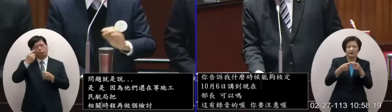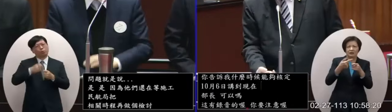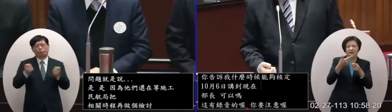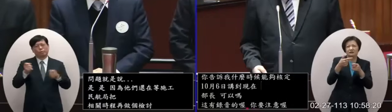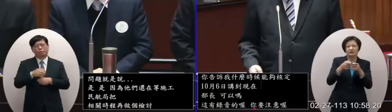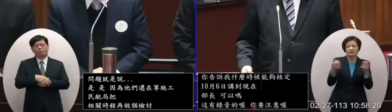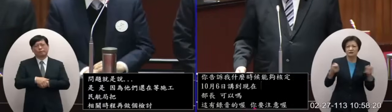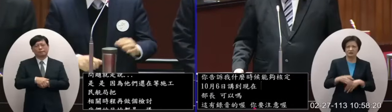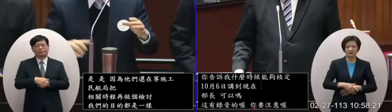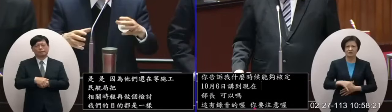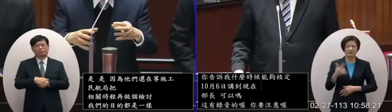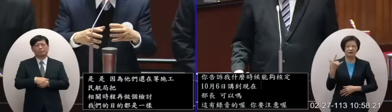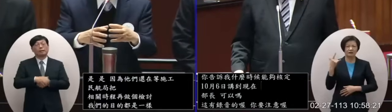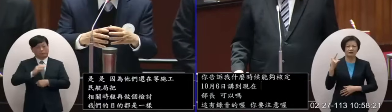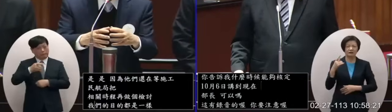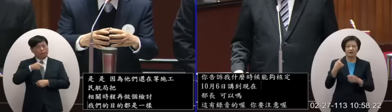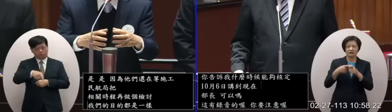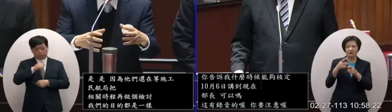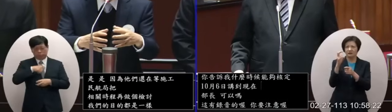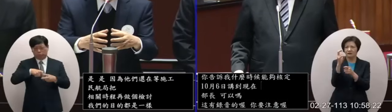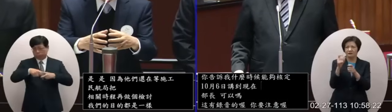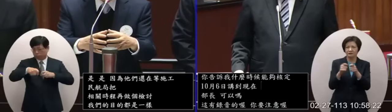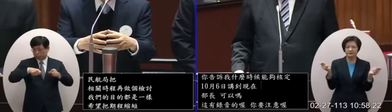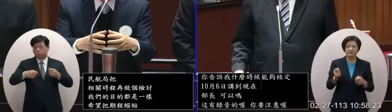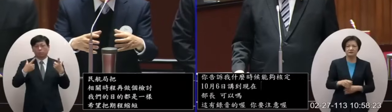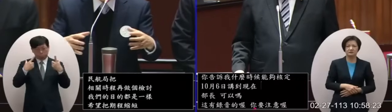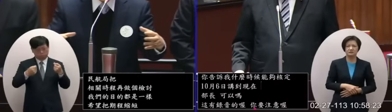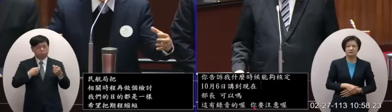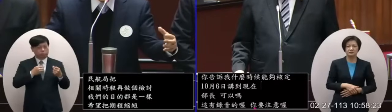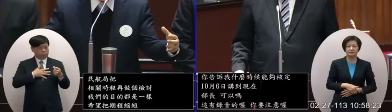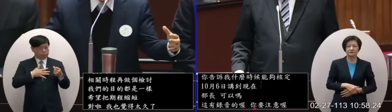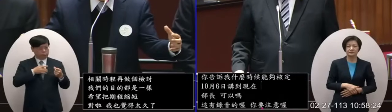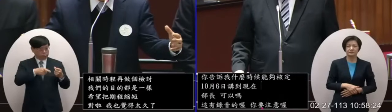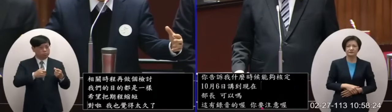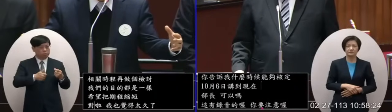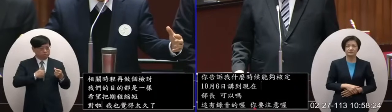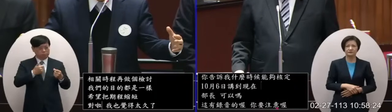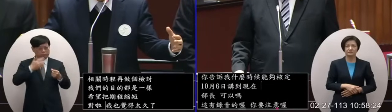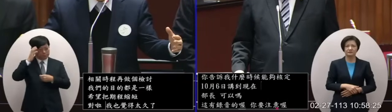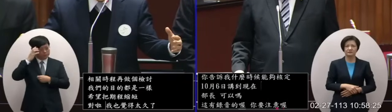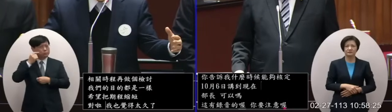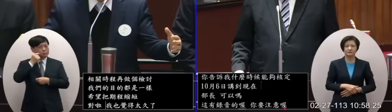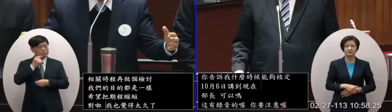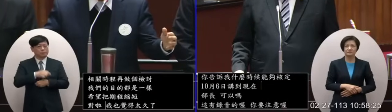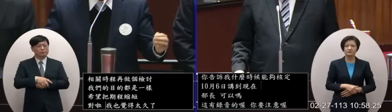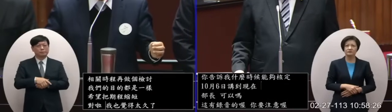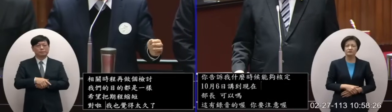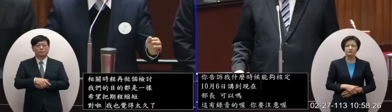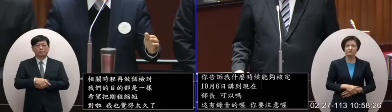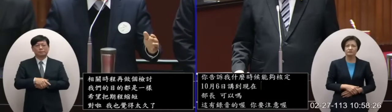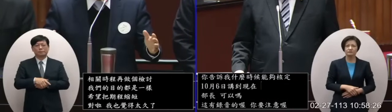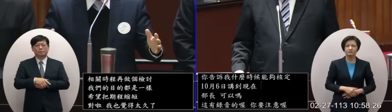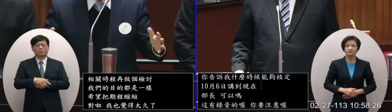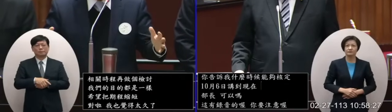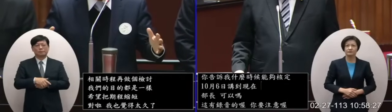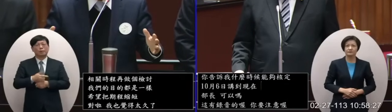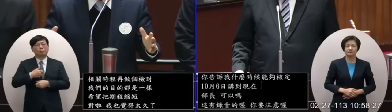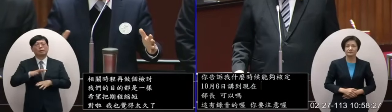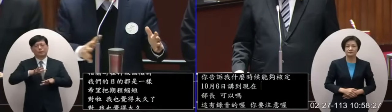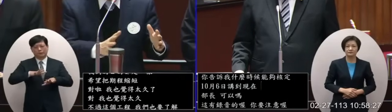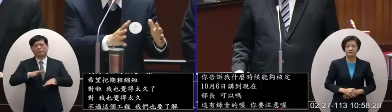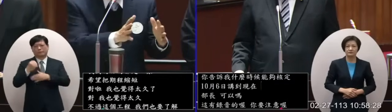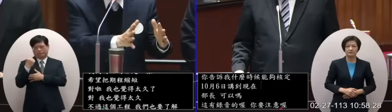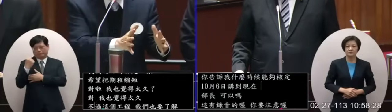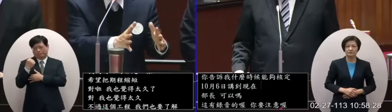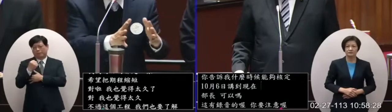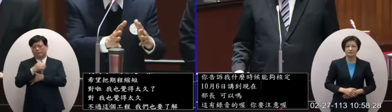太久了， 二十几年了。 不过这个工程哈、哦，我们也要了解说，这个工程确实有它的困难度。好、哦，那所以我们尽可